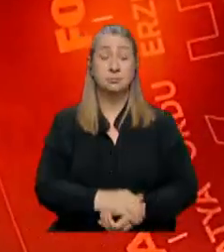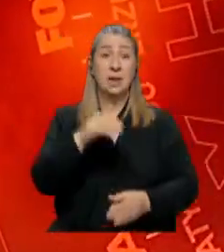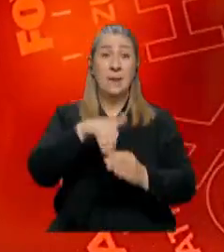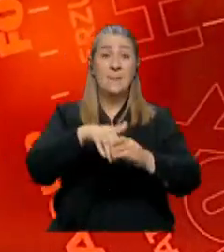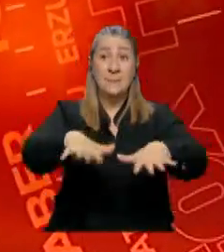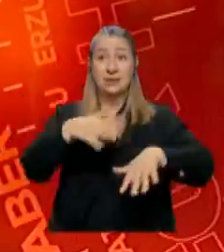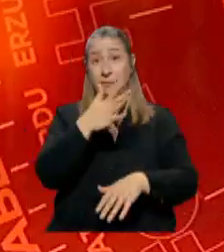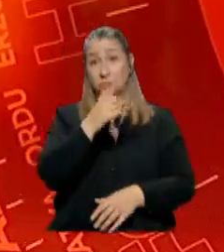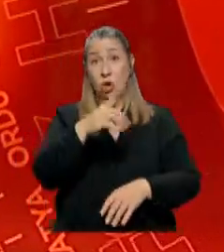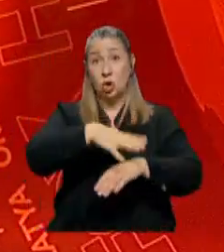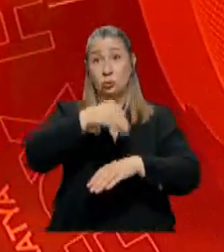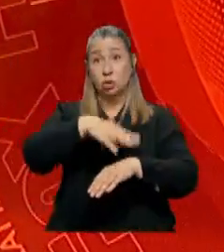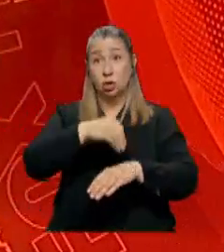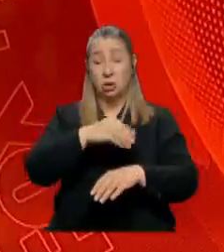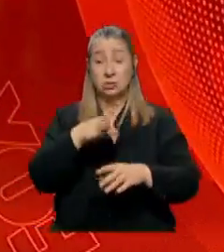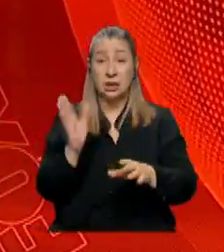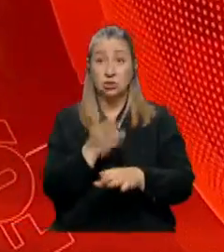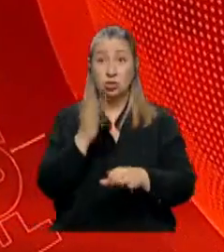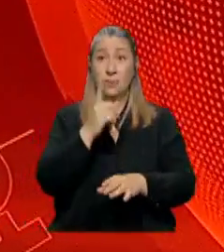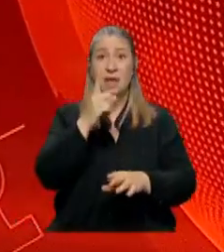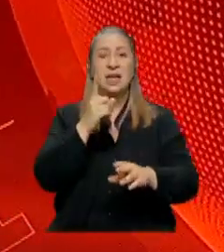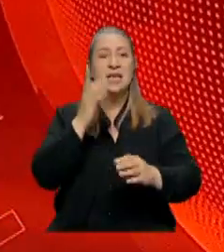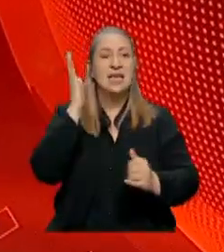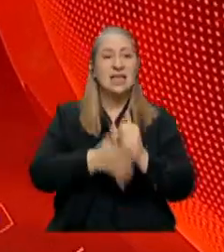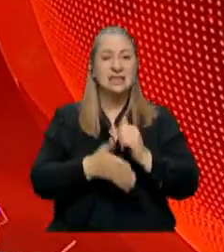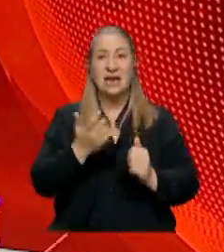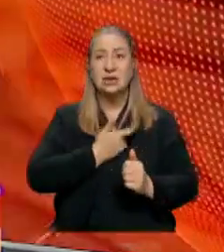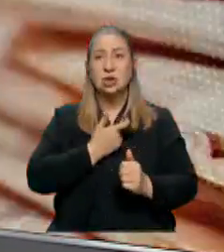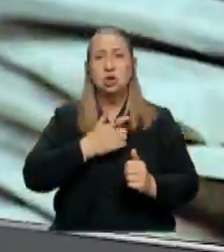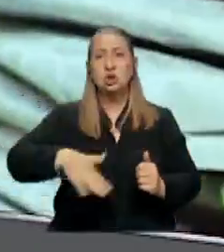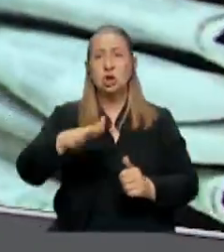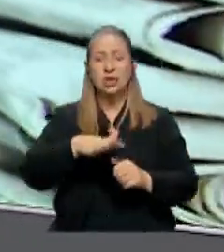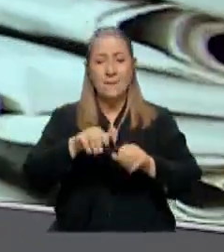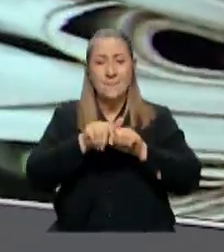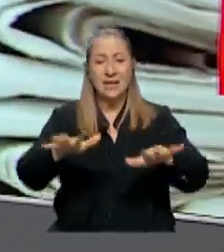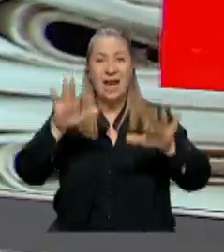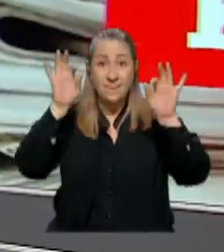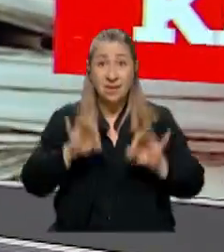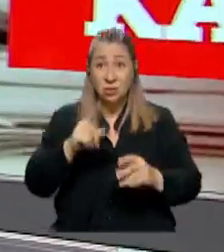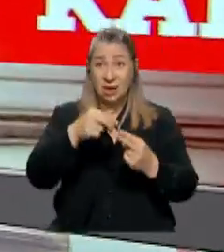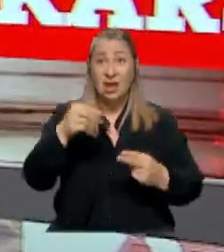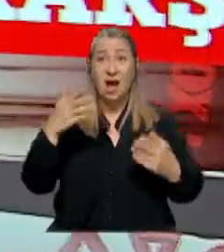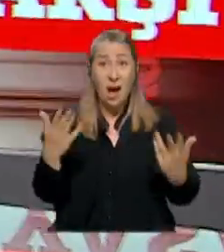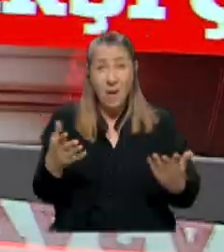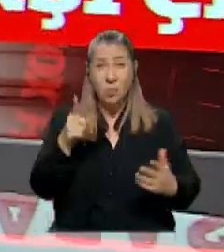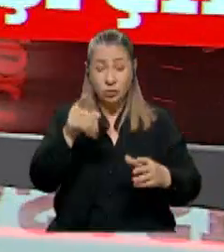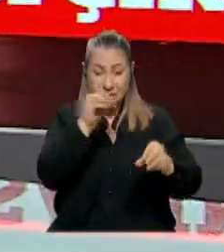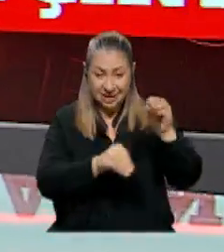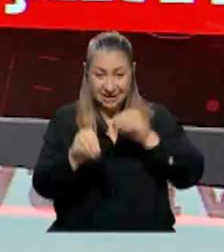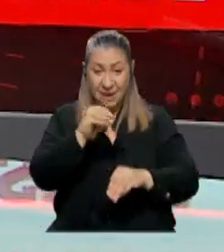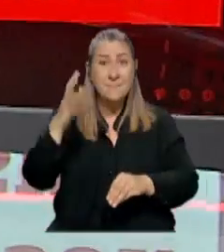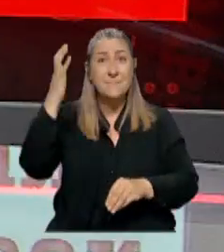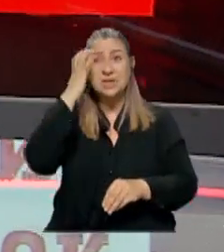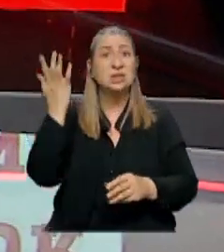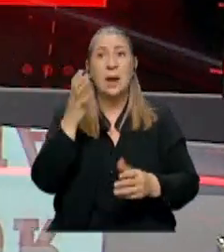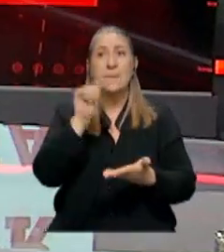Mecliste biliyorsunuz komisyonlardan filan geçiyor bir sansür yasası. Sosyal medyayla başladı bu hikaye ama bu tasarının